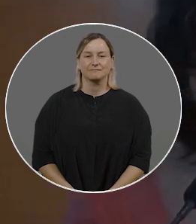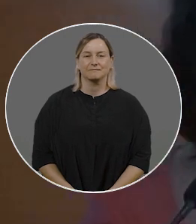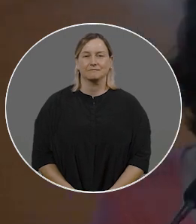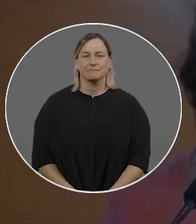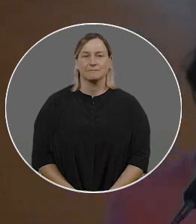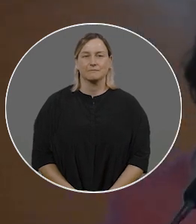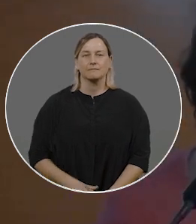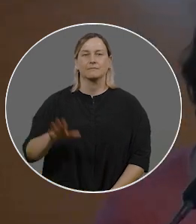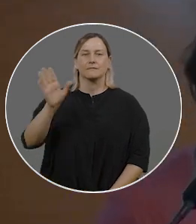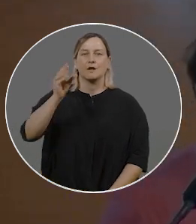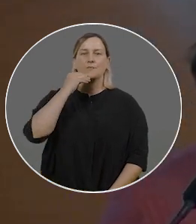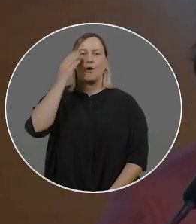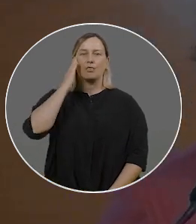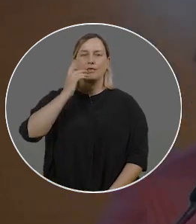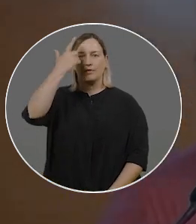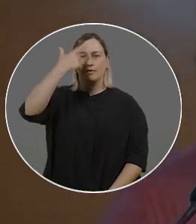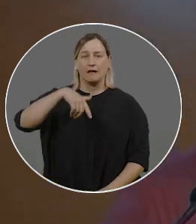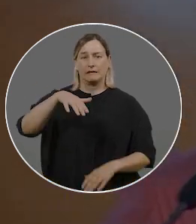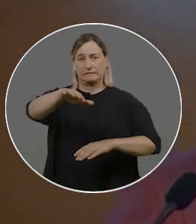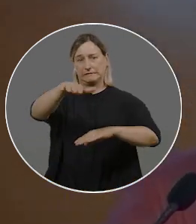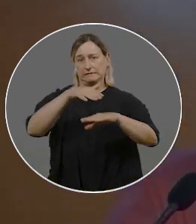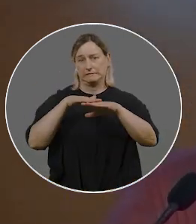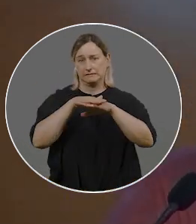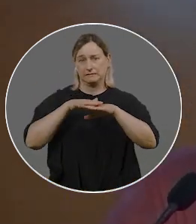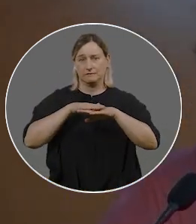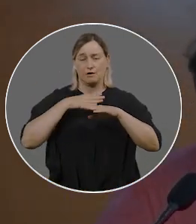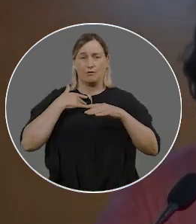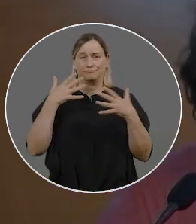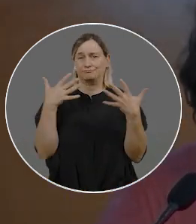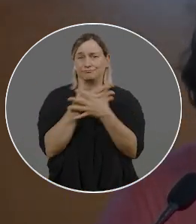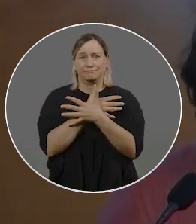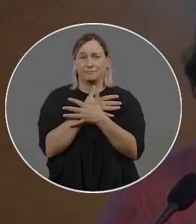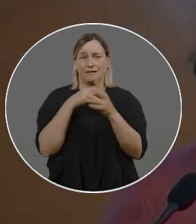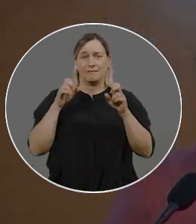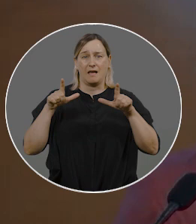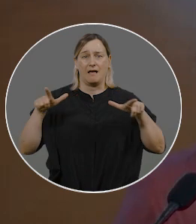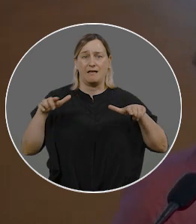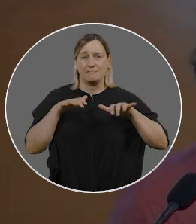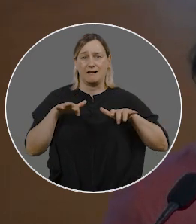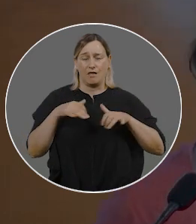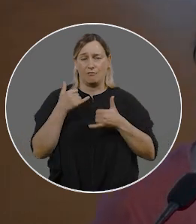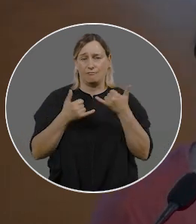Hola, bon dia a tothom. Perdoneu, que és que hi ha hagut una confusió de teclats.